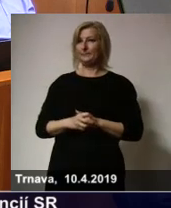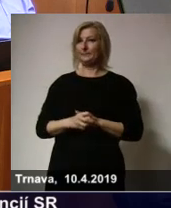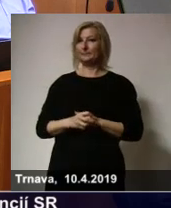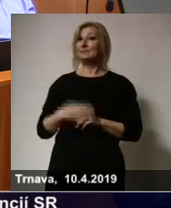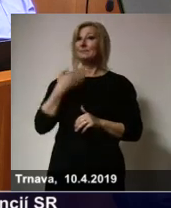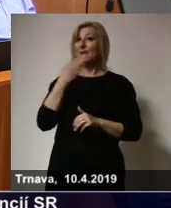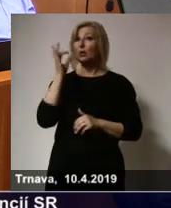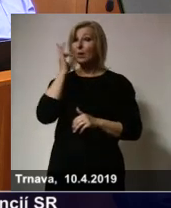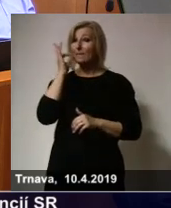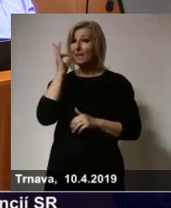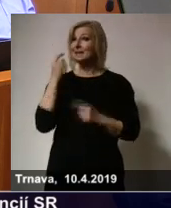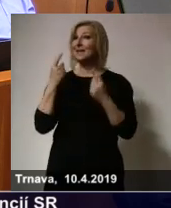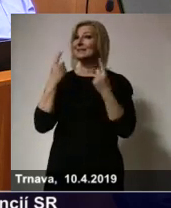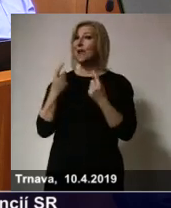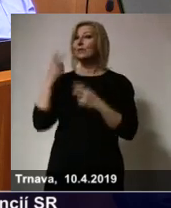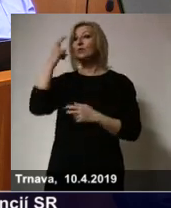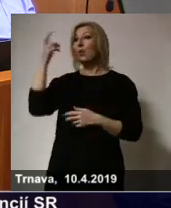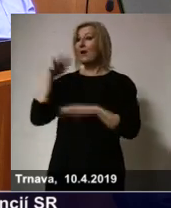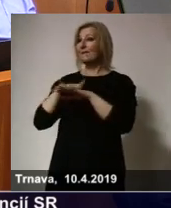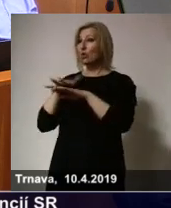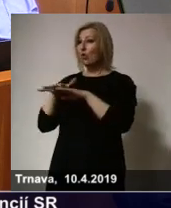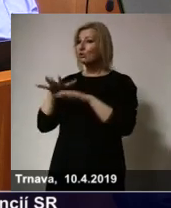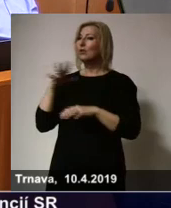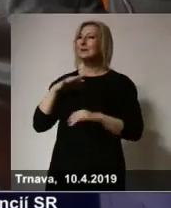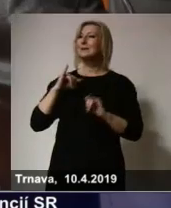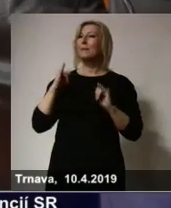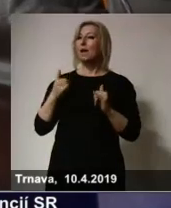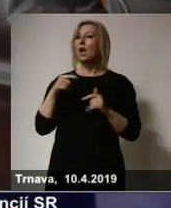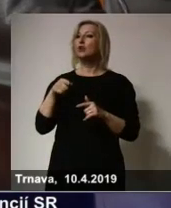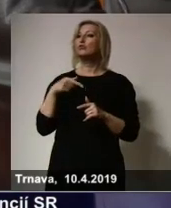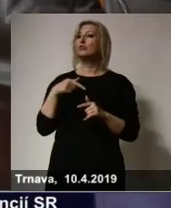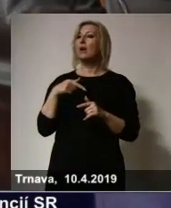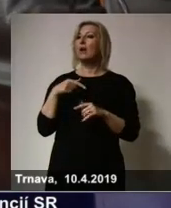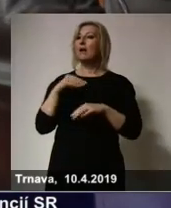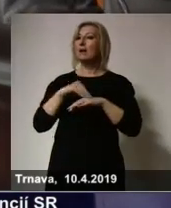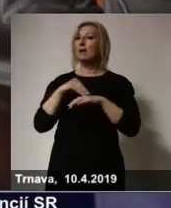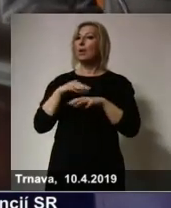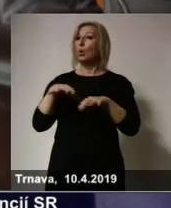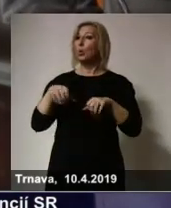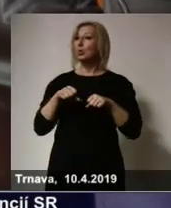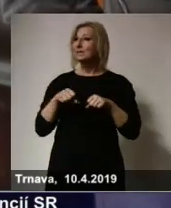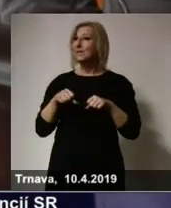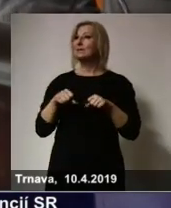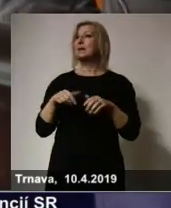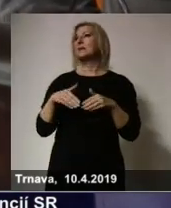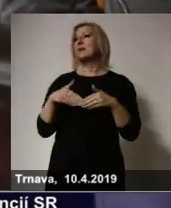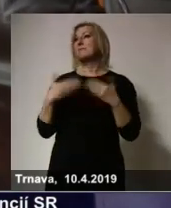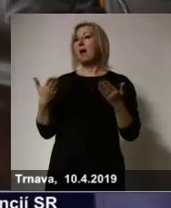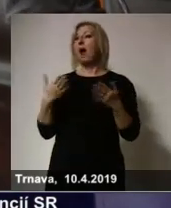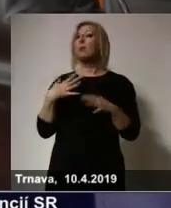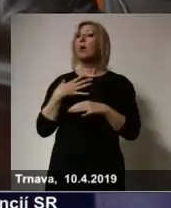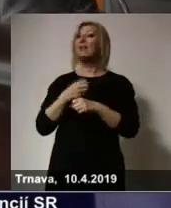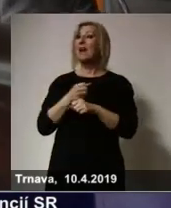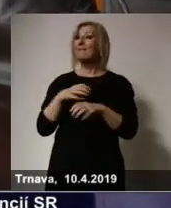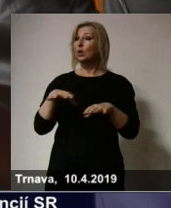Ďakujem pekne za stanovisko hlavnej kontrolorky. Chcem ešte predoslať, že uznesenie alebo návrh na uznesenie